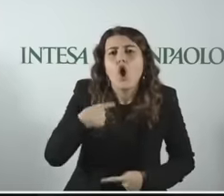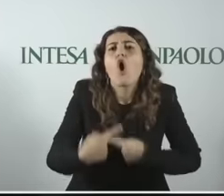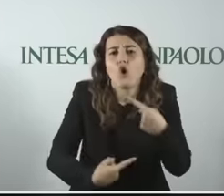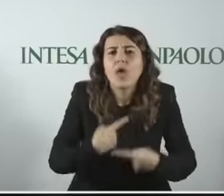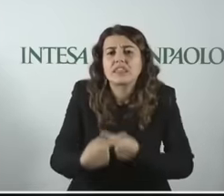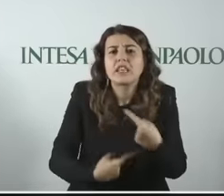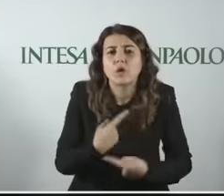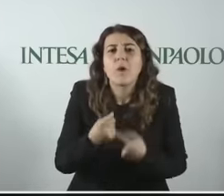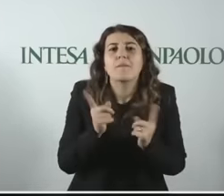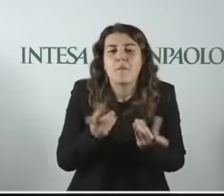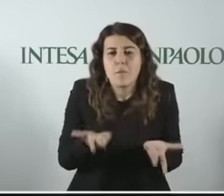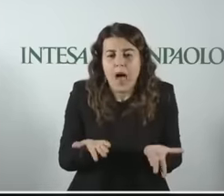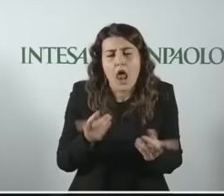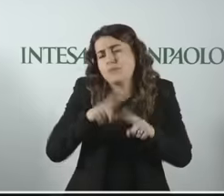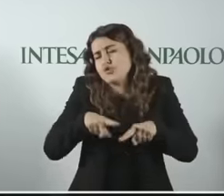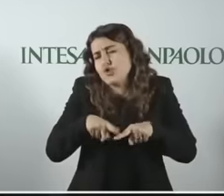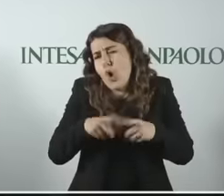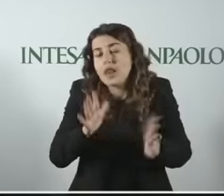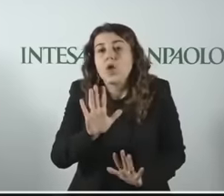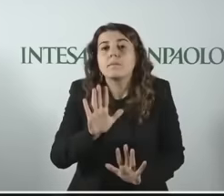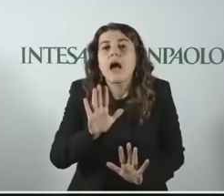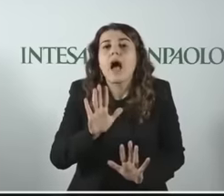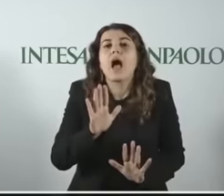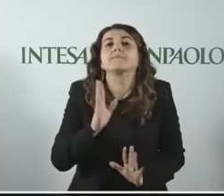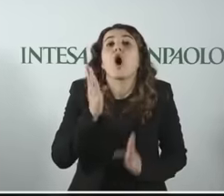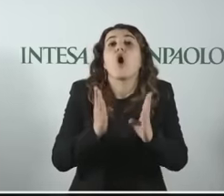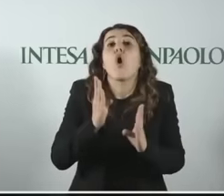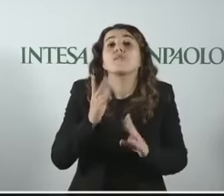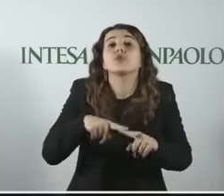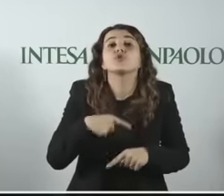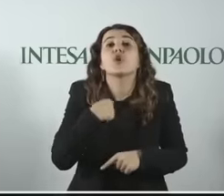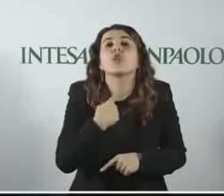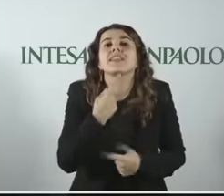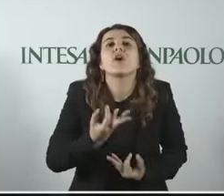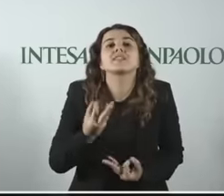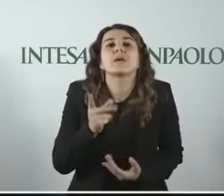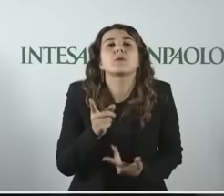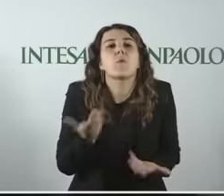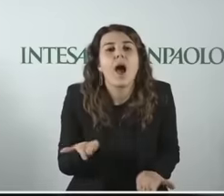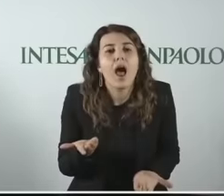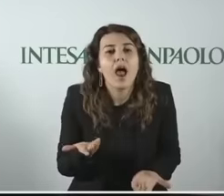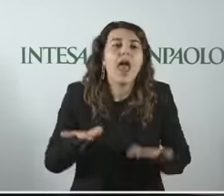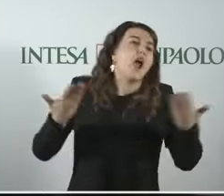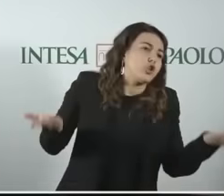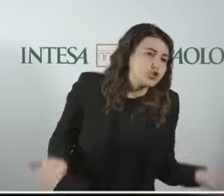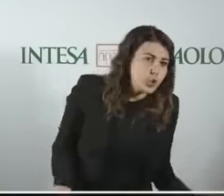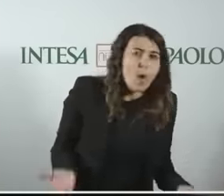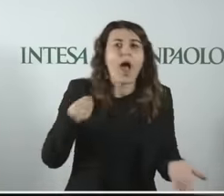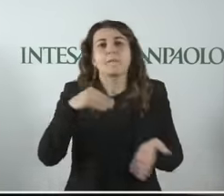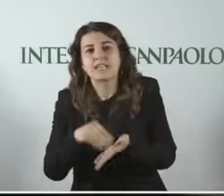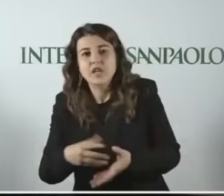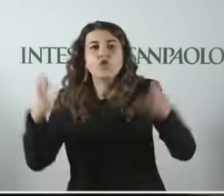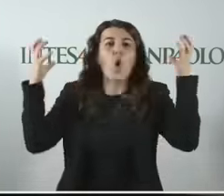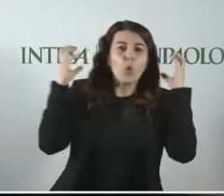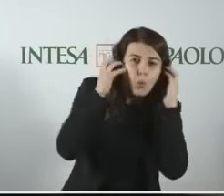procediamo di solito L'unica cosa che non farò sarà di dire Eccoci qua cuffia